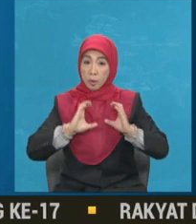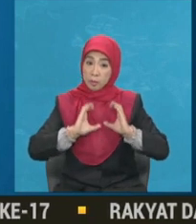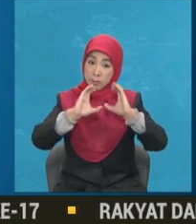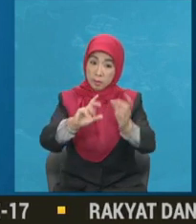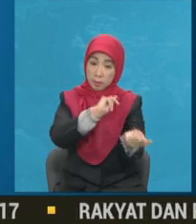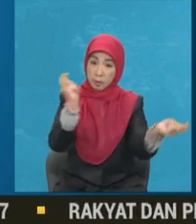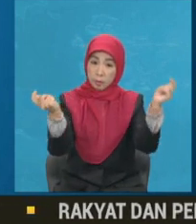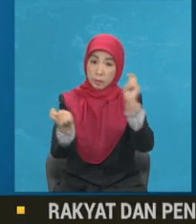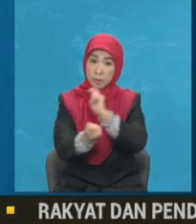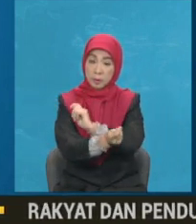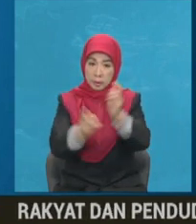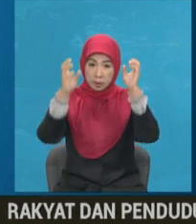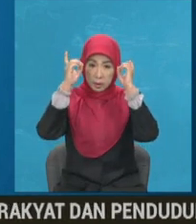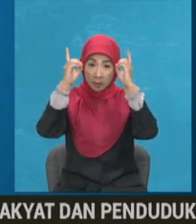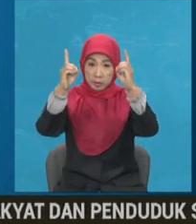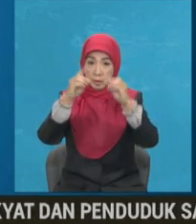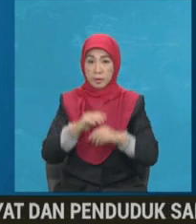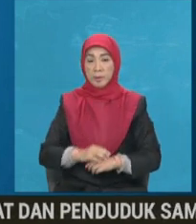transformasi pendidikan